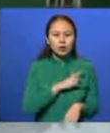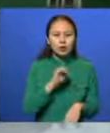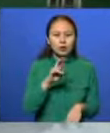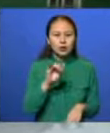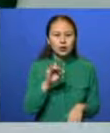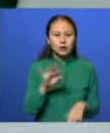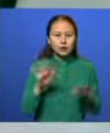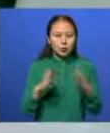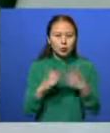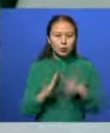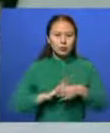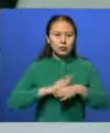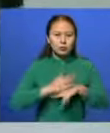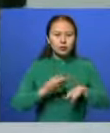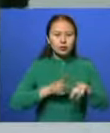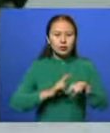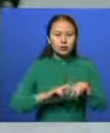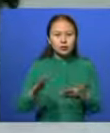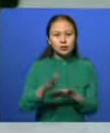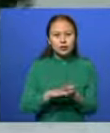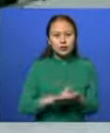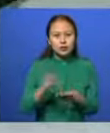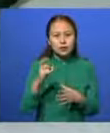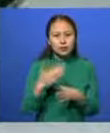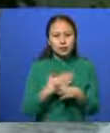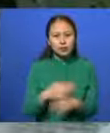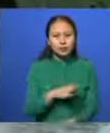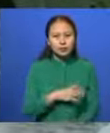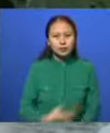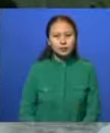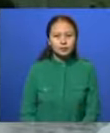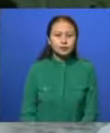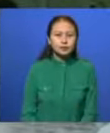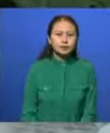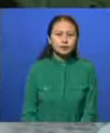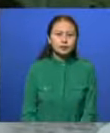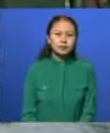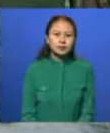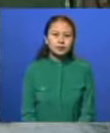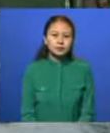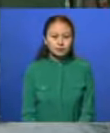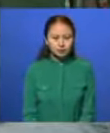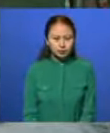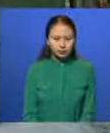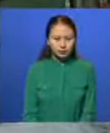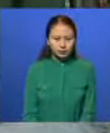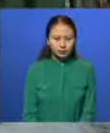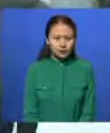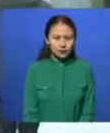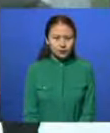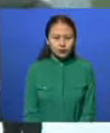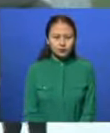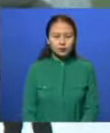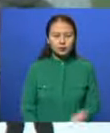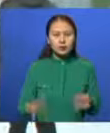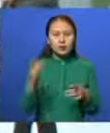Александр Кайзиннің үйіне келіп, ауладағы қарды тазалауға жәрдемдесті. Бұндай жұмыстар бізде тоқтамайды, қысы